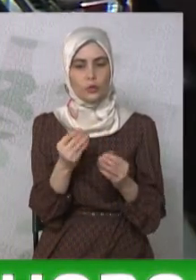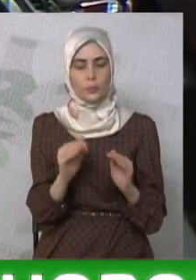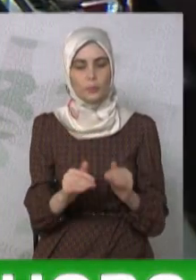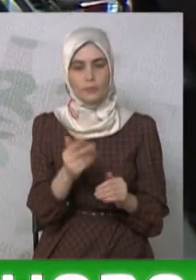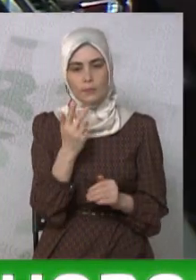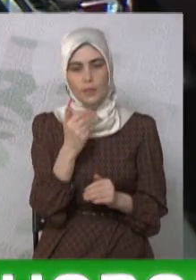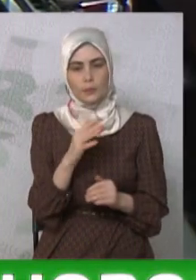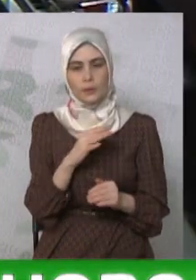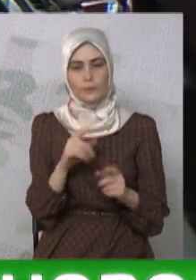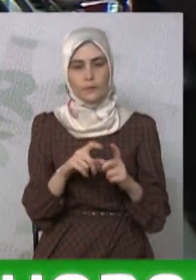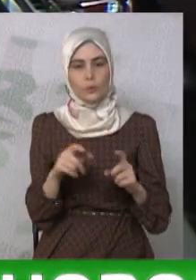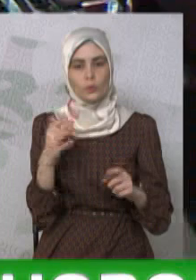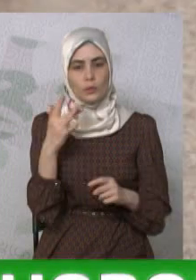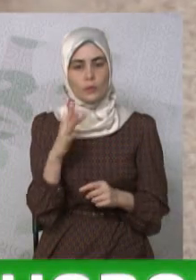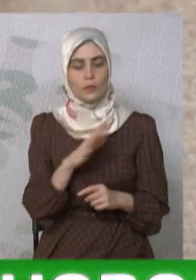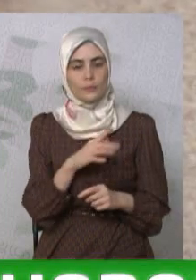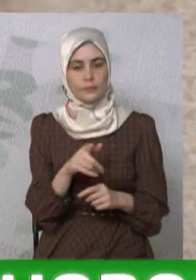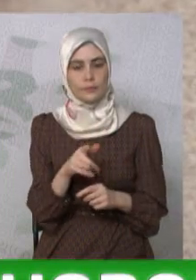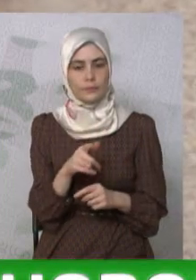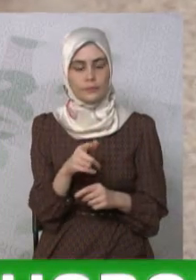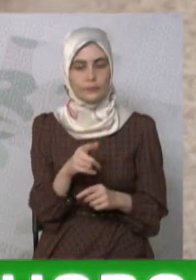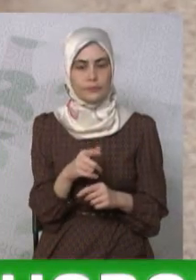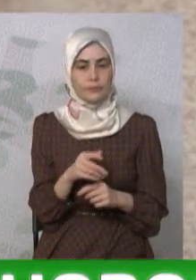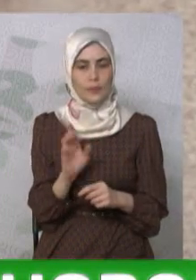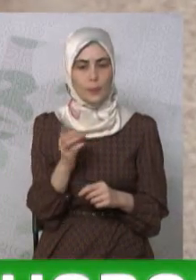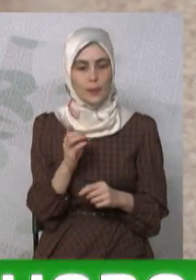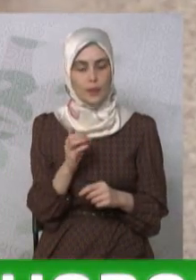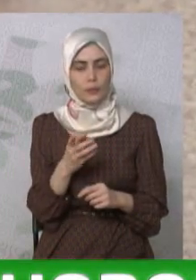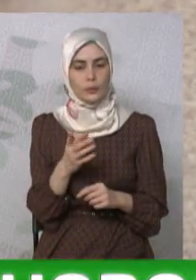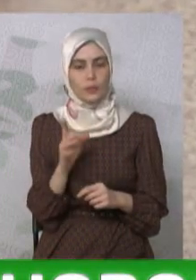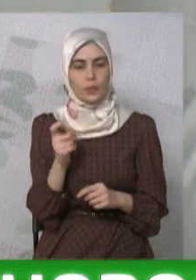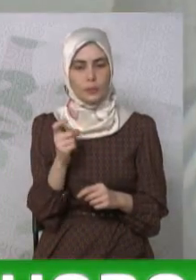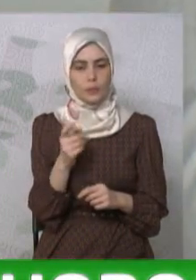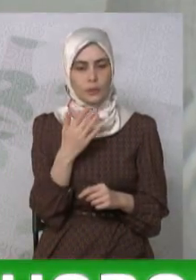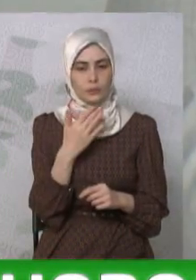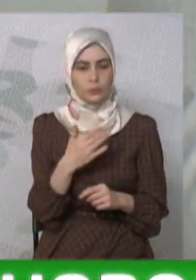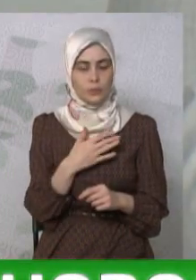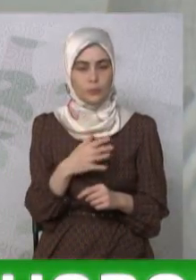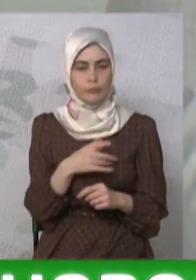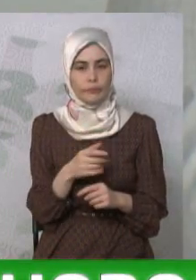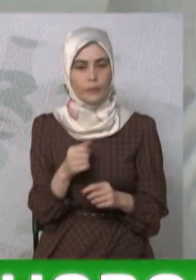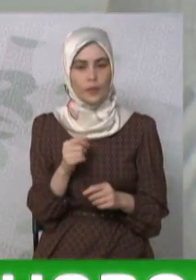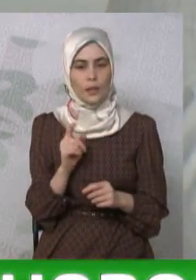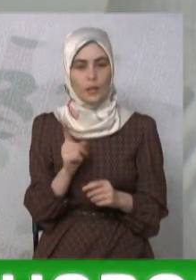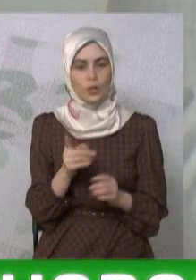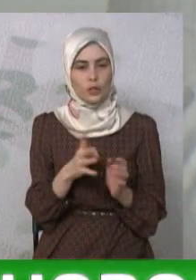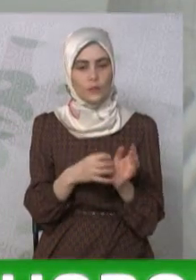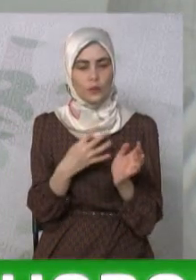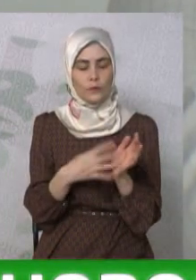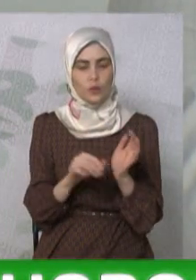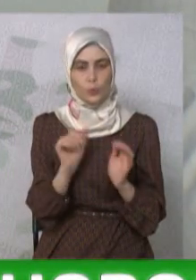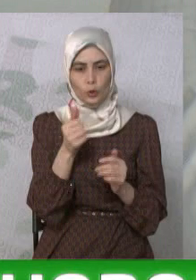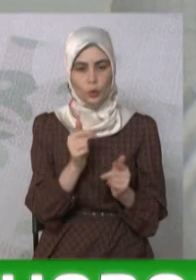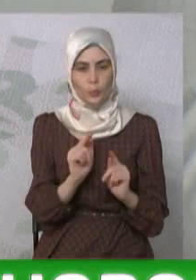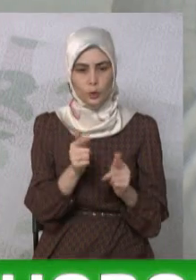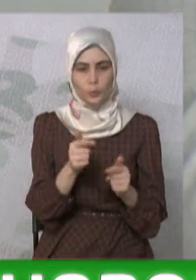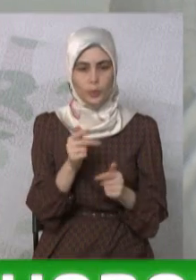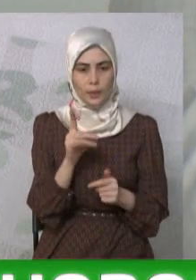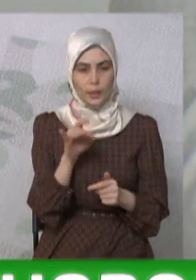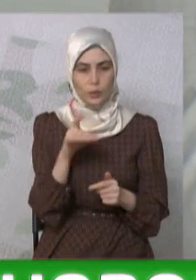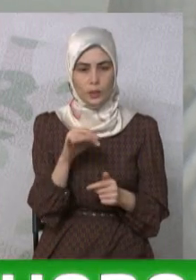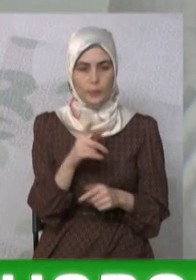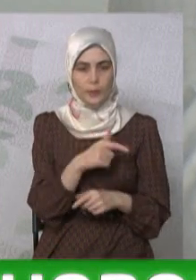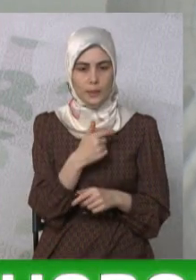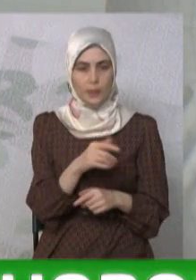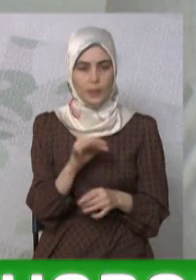всегда тяготел к естественно-научным дисциплинам – биологии и химии. В 90-м году поступил в Краснодарский